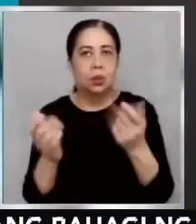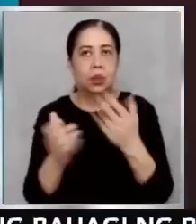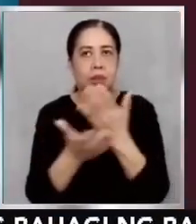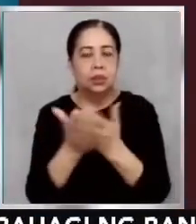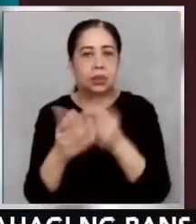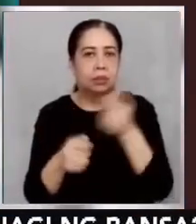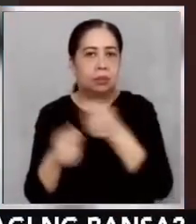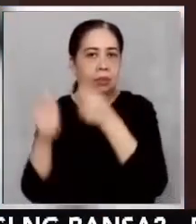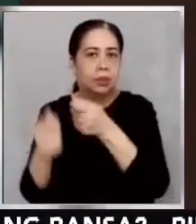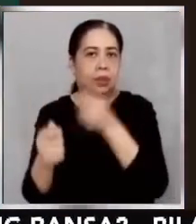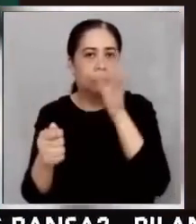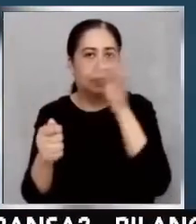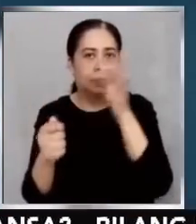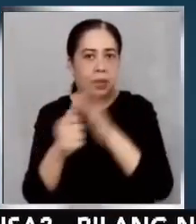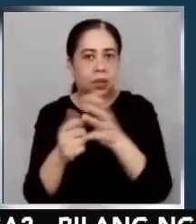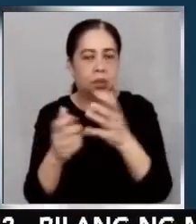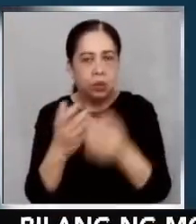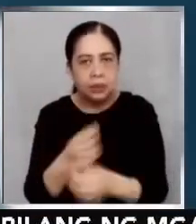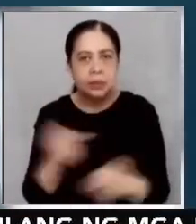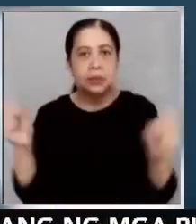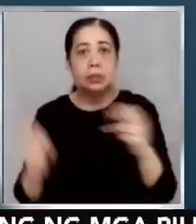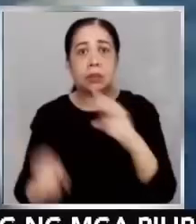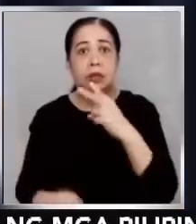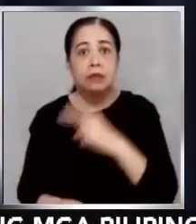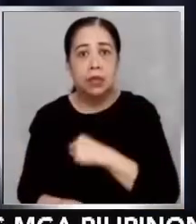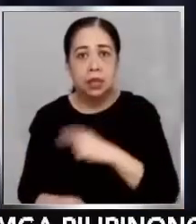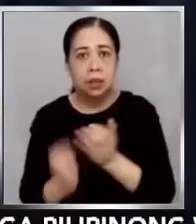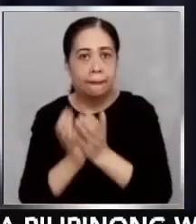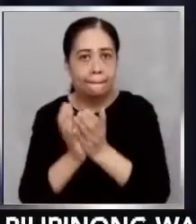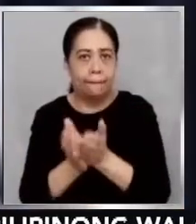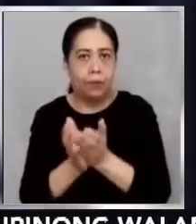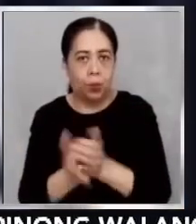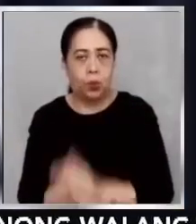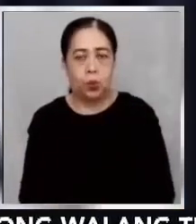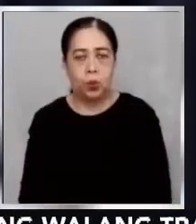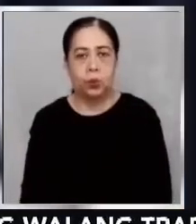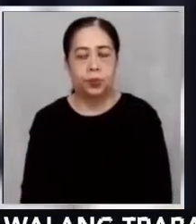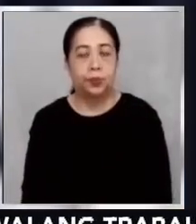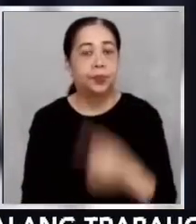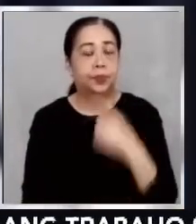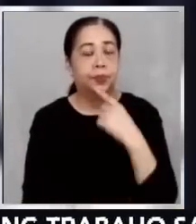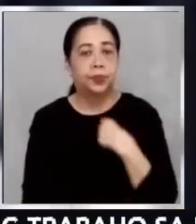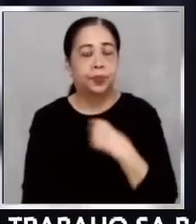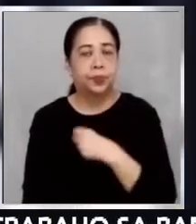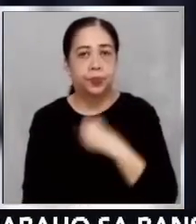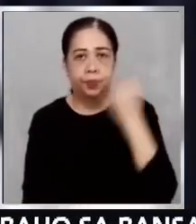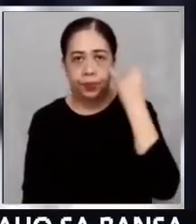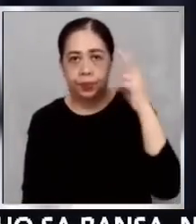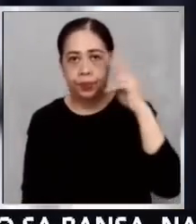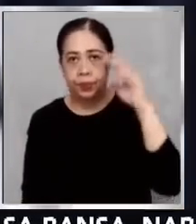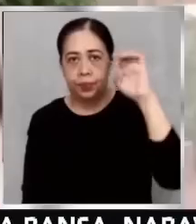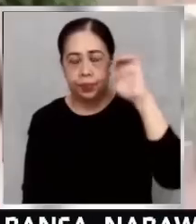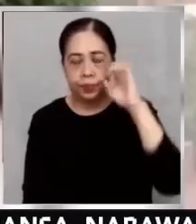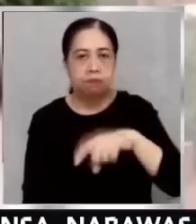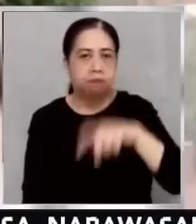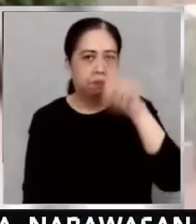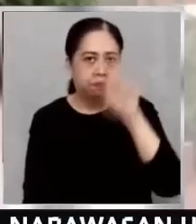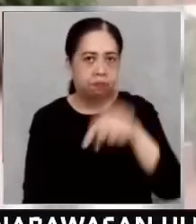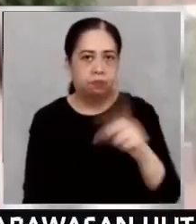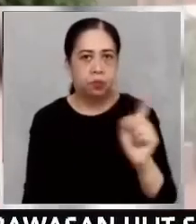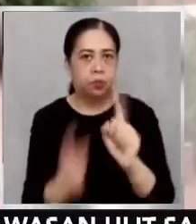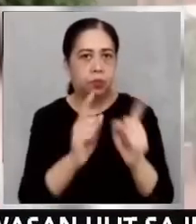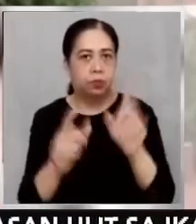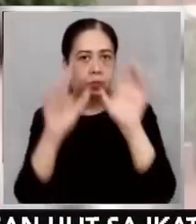Pilipino ang sinagip ng isang Vietnamese fishing boat. Sabi ni Senator JV Ejercito, dapat makipag-usap si Pangulong